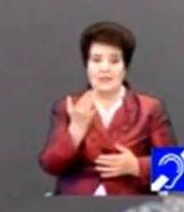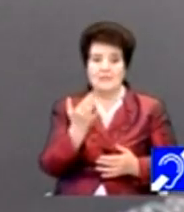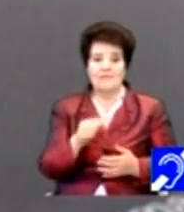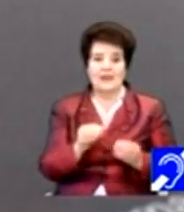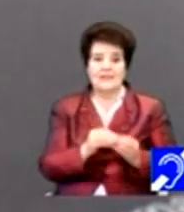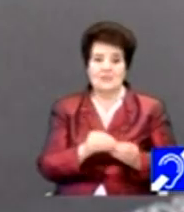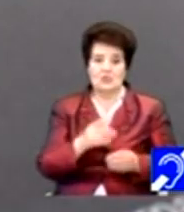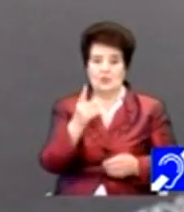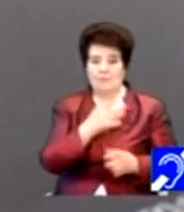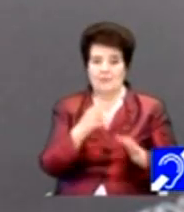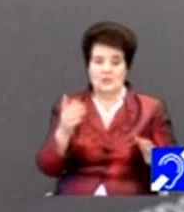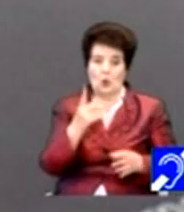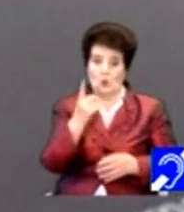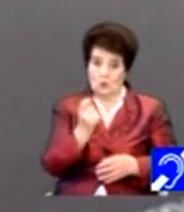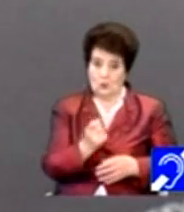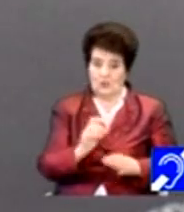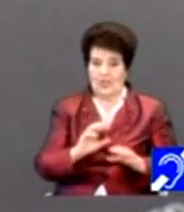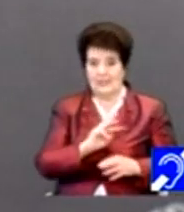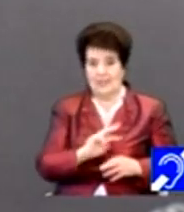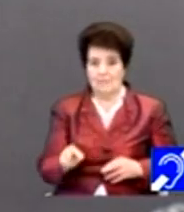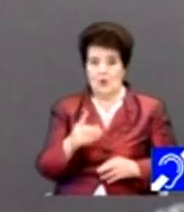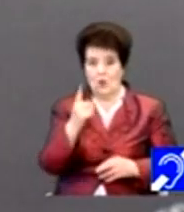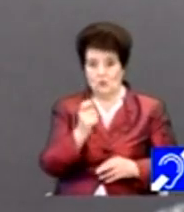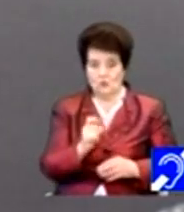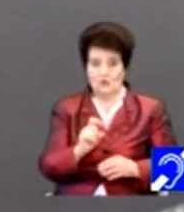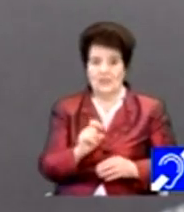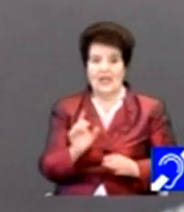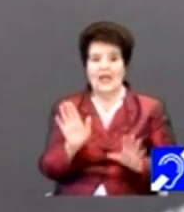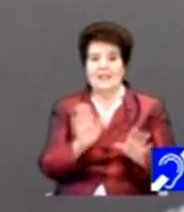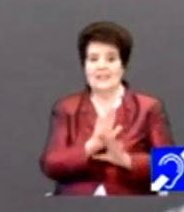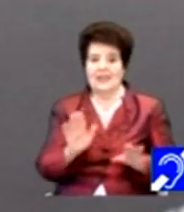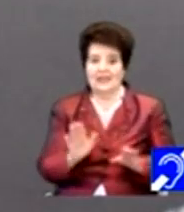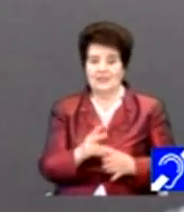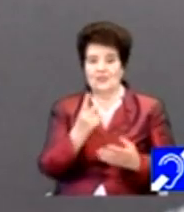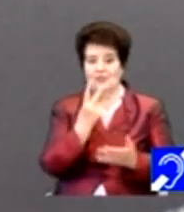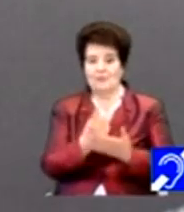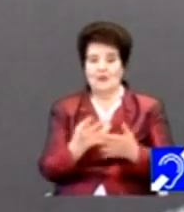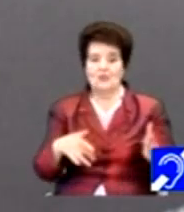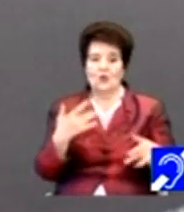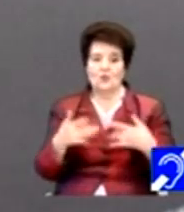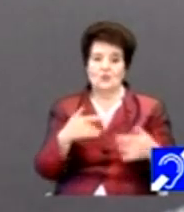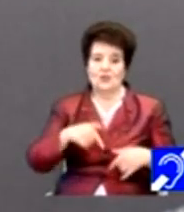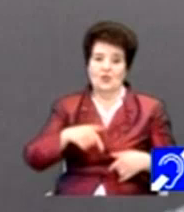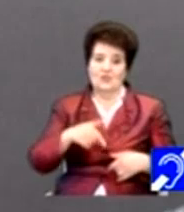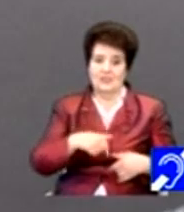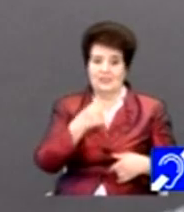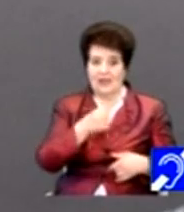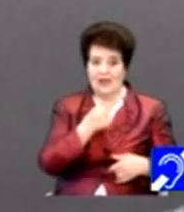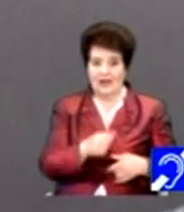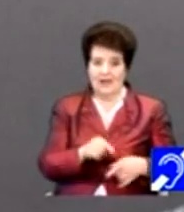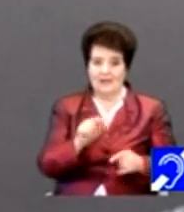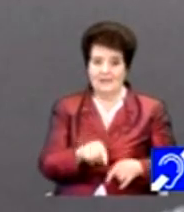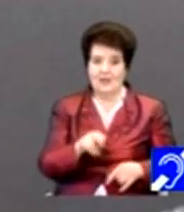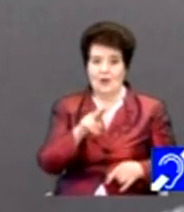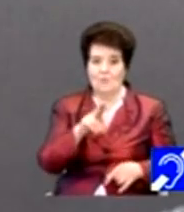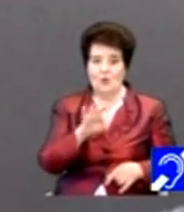la peste 100.000. Acolo găsiți peste 100 de cântece și imagini din concertele susținute în acest an de ansamblul Plăieșii